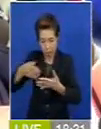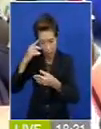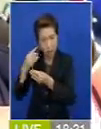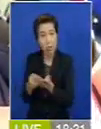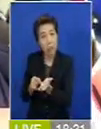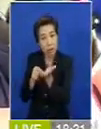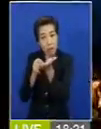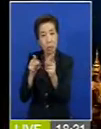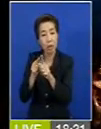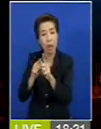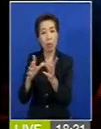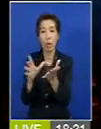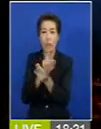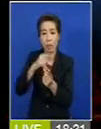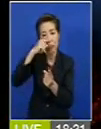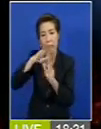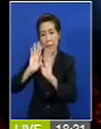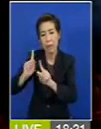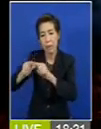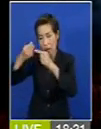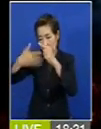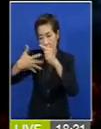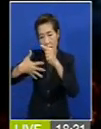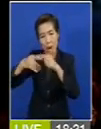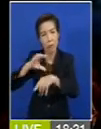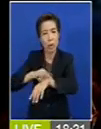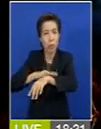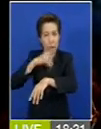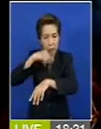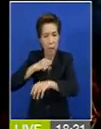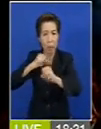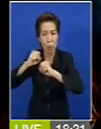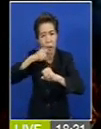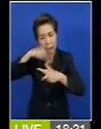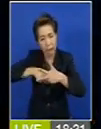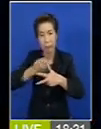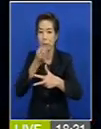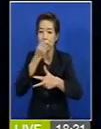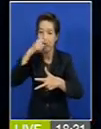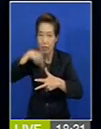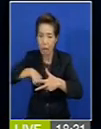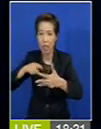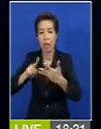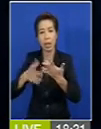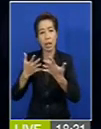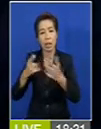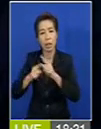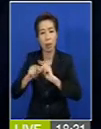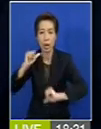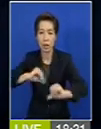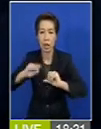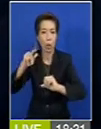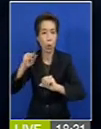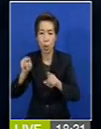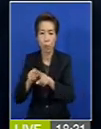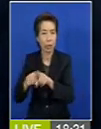รดกทางวัฒนธรรมอื่นๆอีกรวม5รายการนะคะทั้งนวดไทยมวยไทยอาหารไทยนี่ก็จะเสนอขึ้นทะเบียนเช่นกันแต่ยังไม่สาม